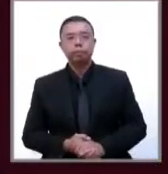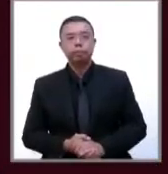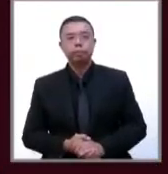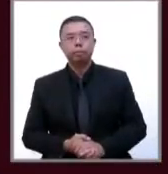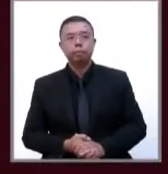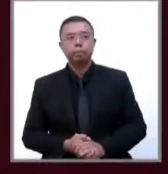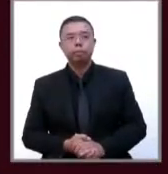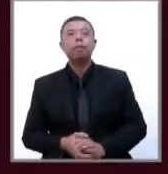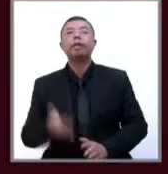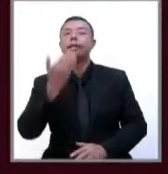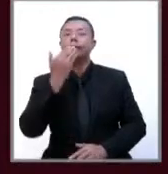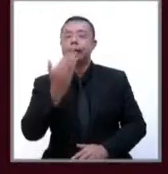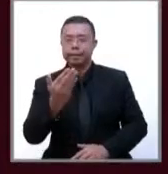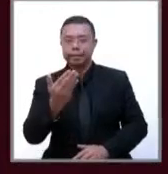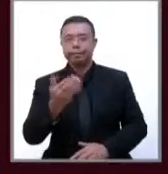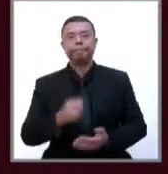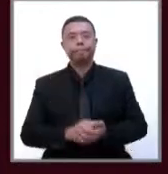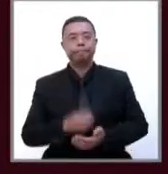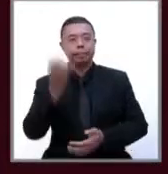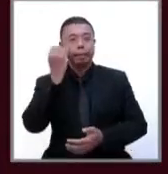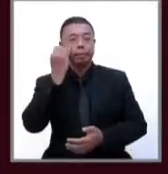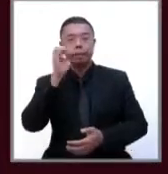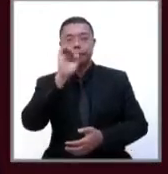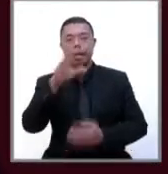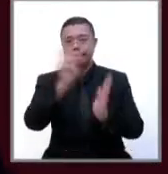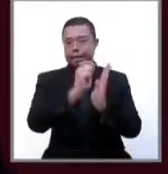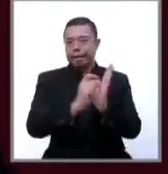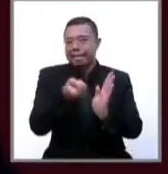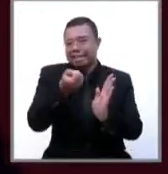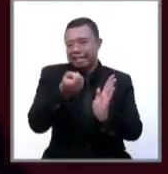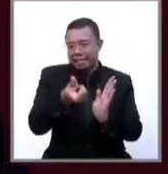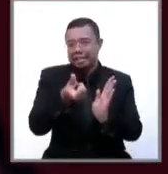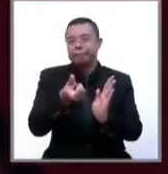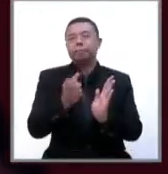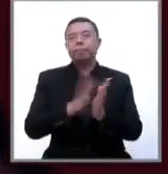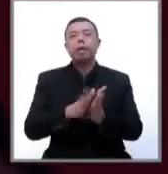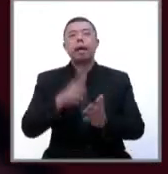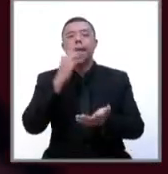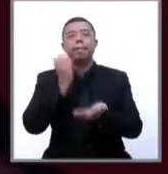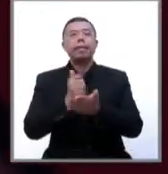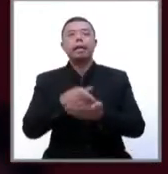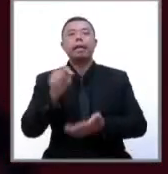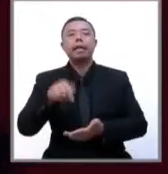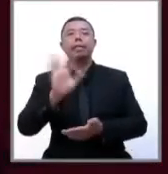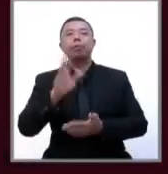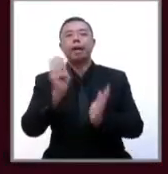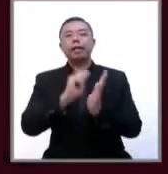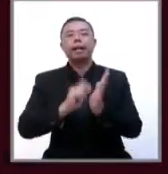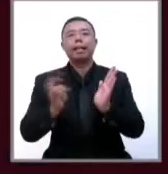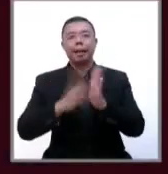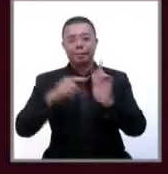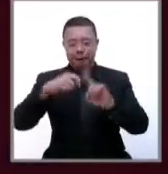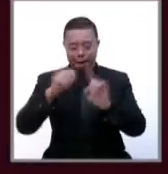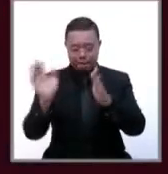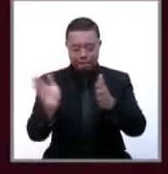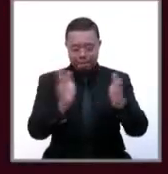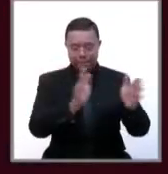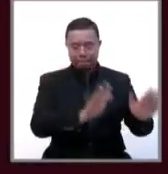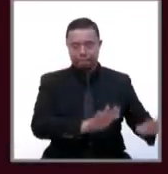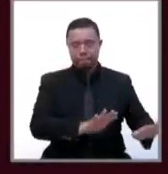silakan Terima kasih saya catat sedikit yang penting ini bukan catatan Mahkamah